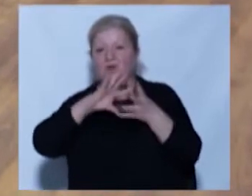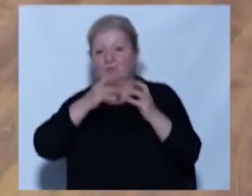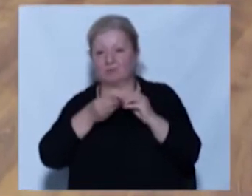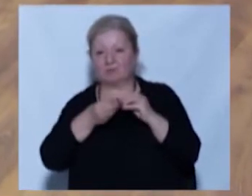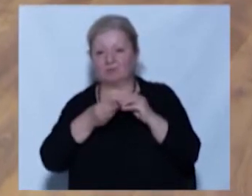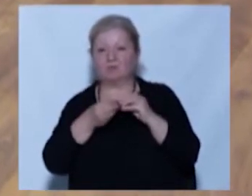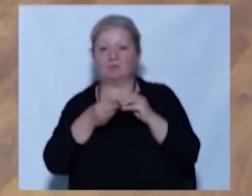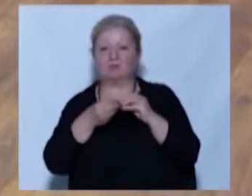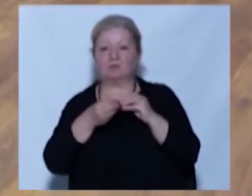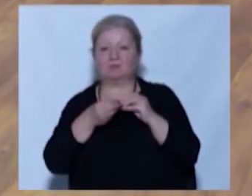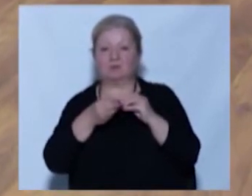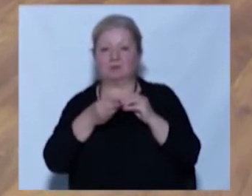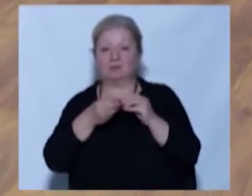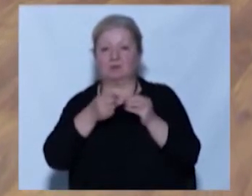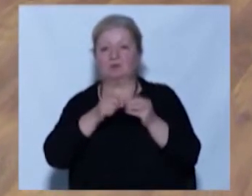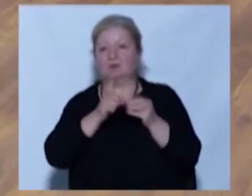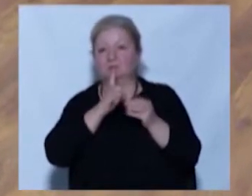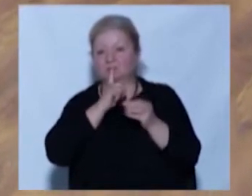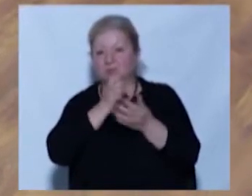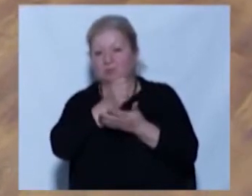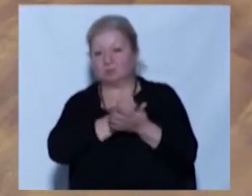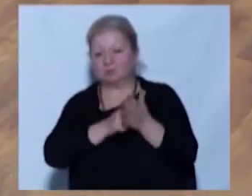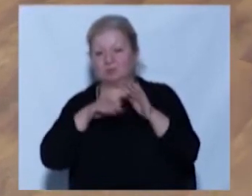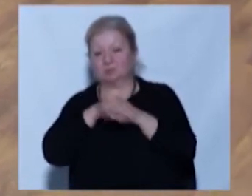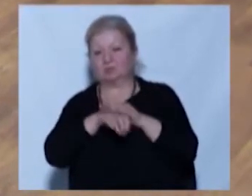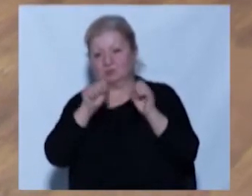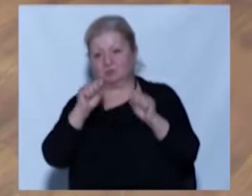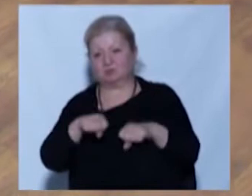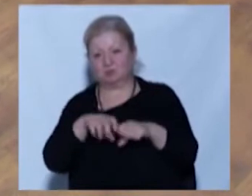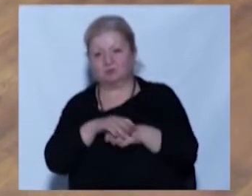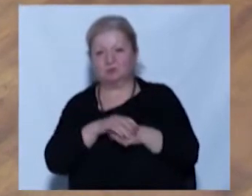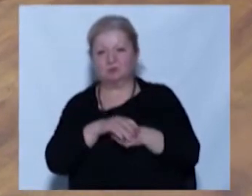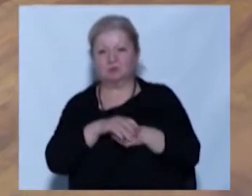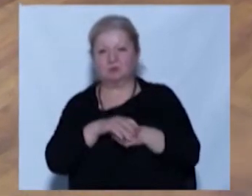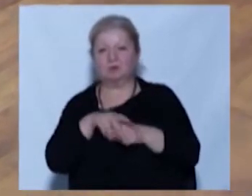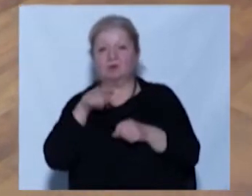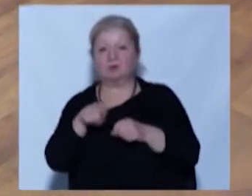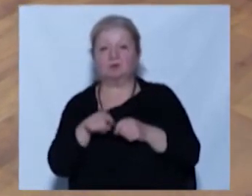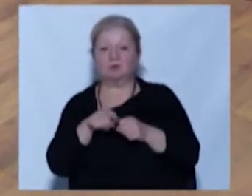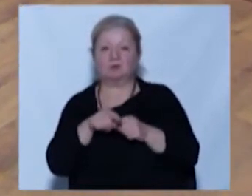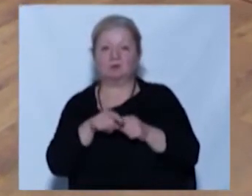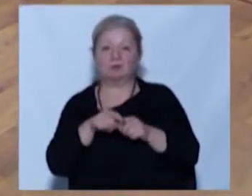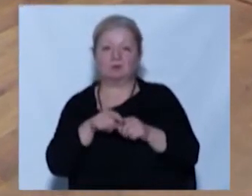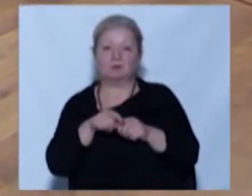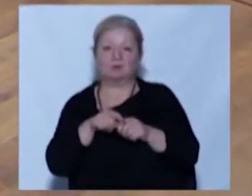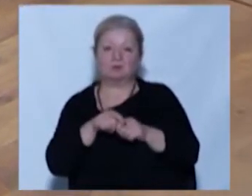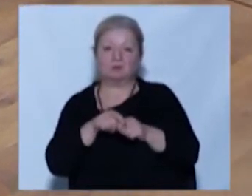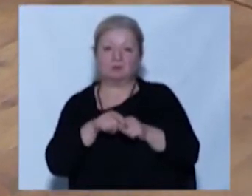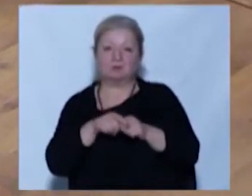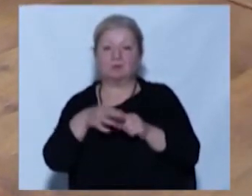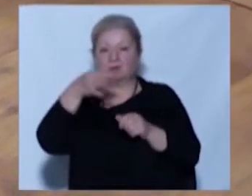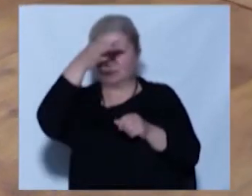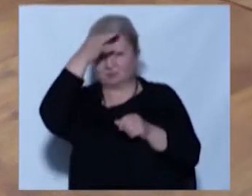თხრობამ ყველაფერი დუმილის წყვდიათში აღმოჩნდება. Აქ მინდა